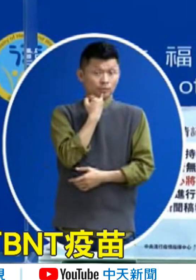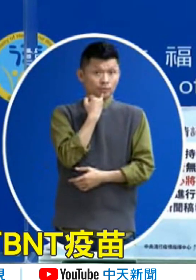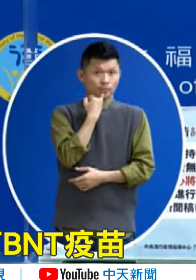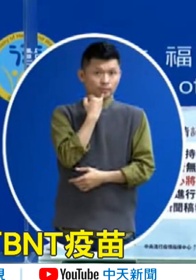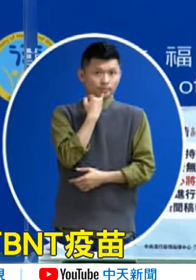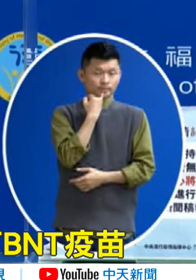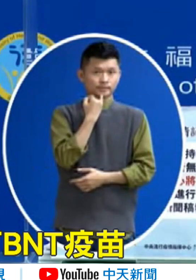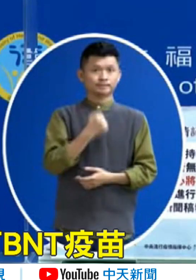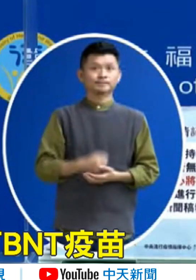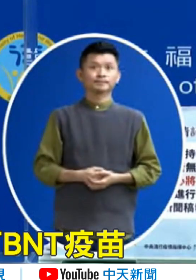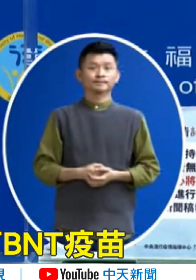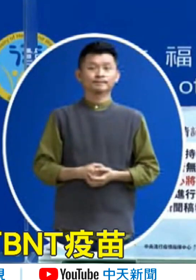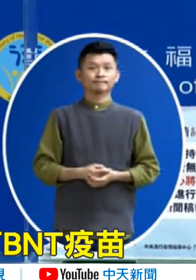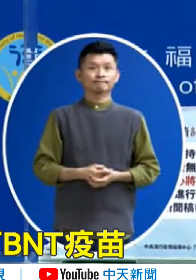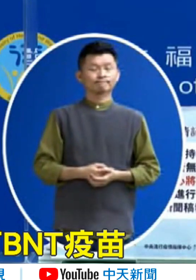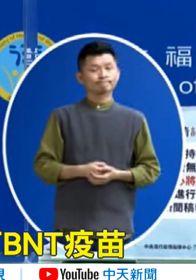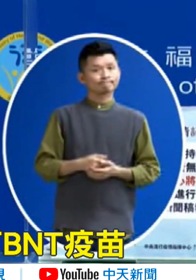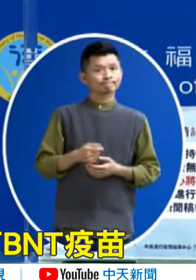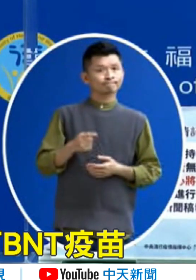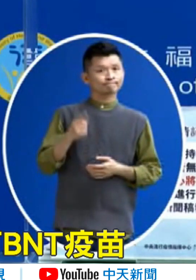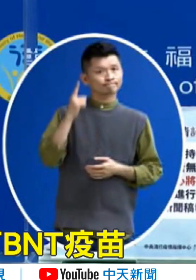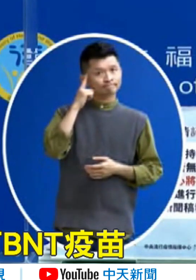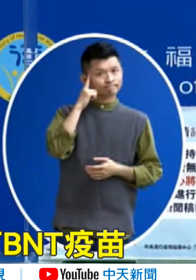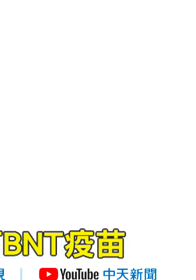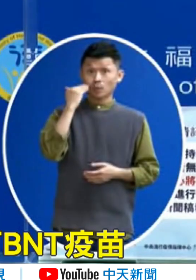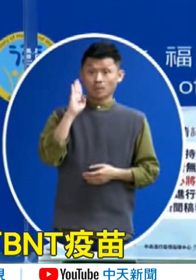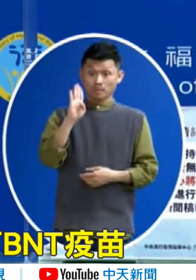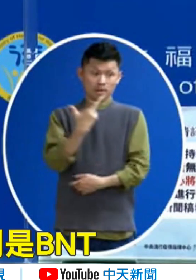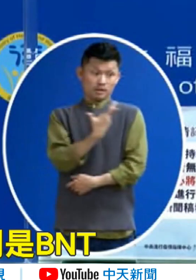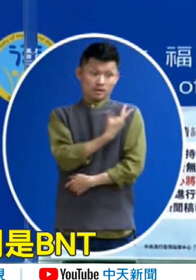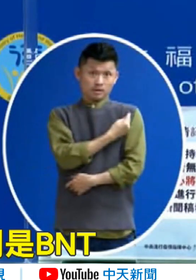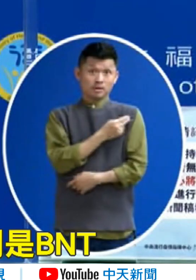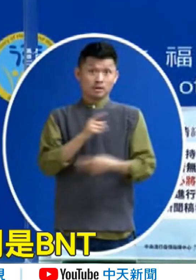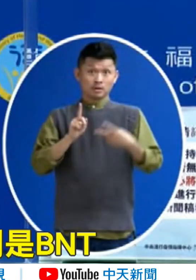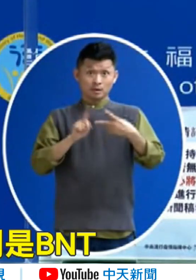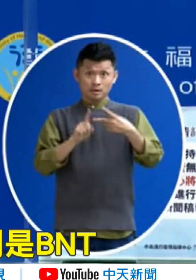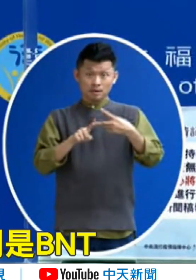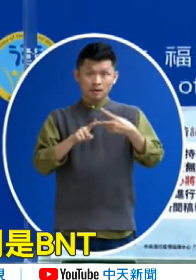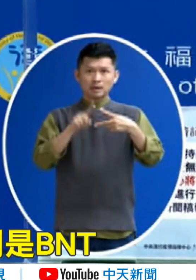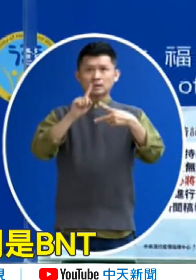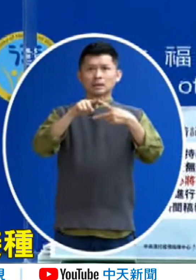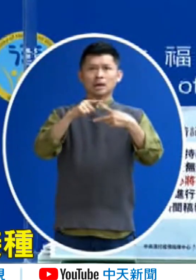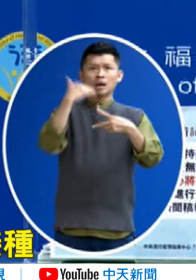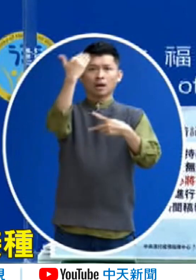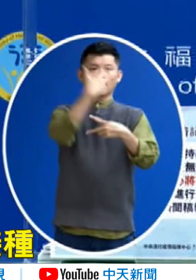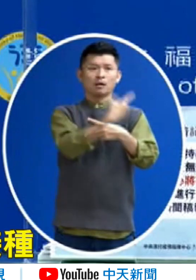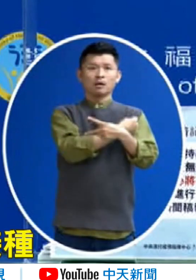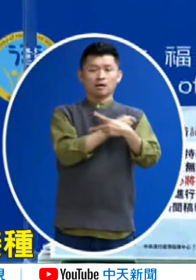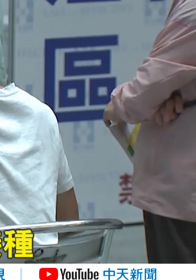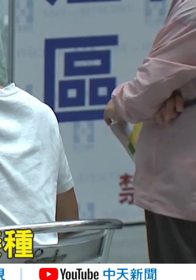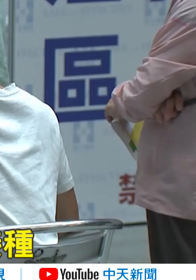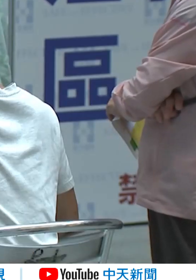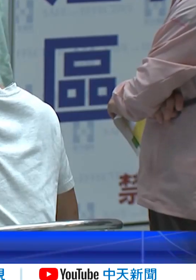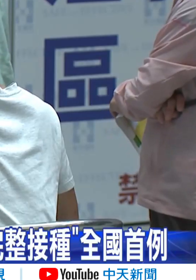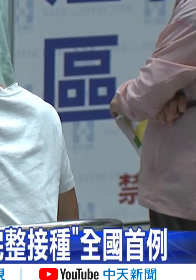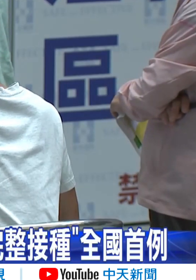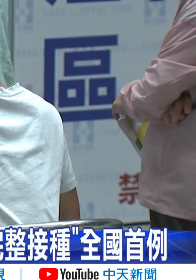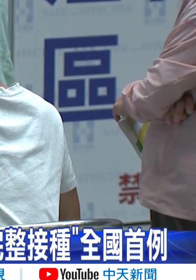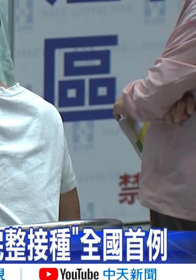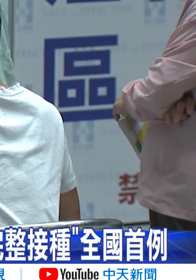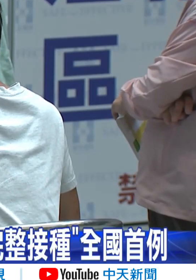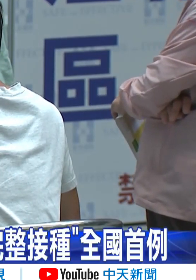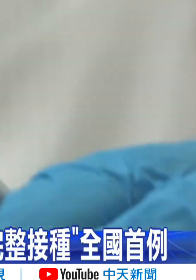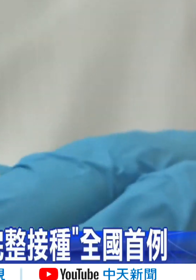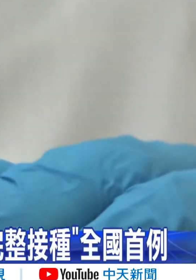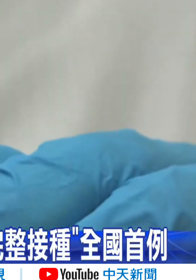他就是会预定，就是只能打 BNT 疫苗，第一剂是高端，第二剂是 BNT， 那就算完整的接种。 明明高端满